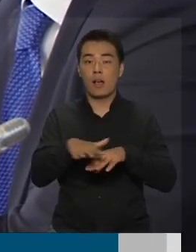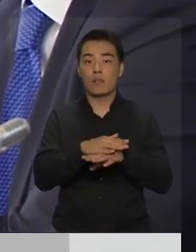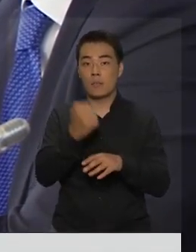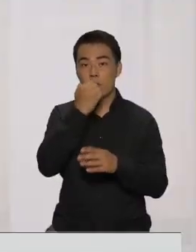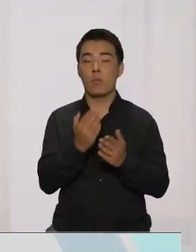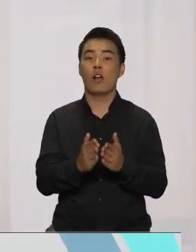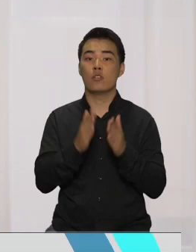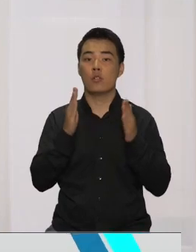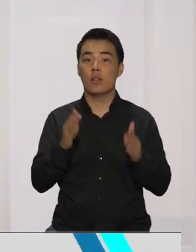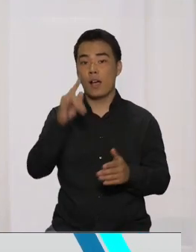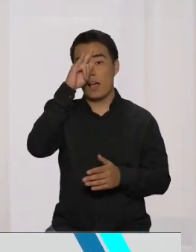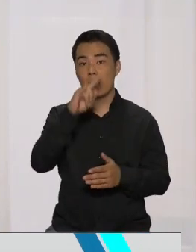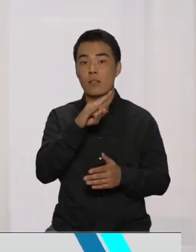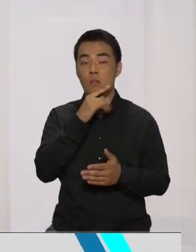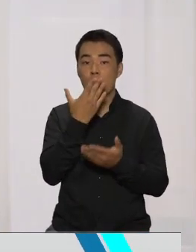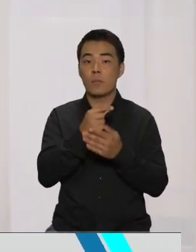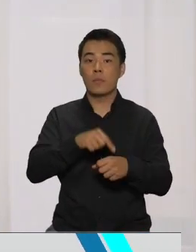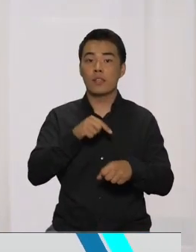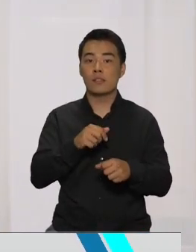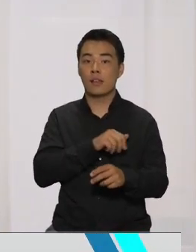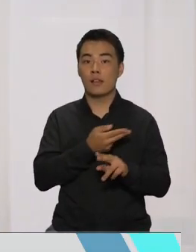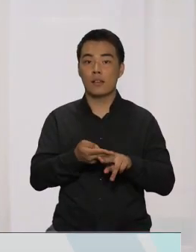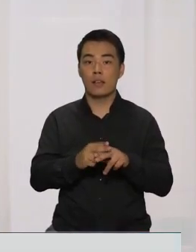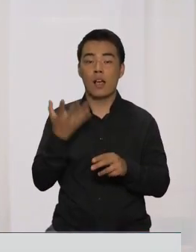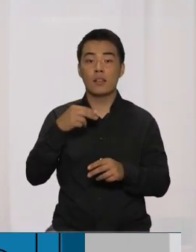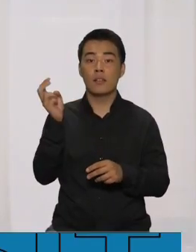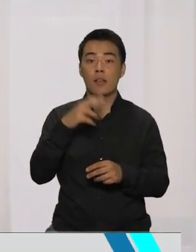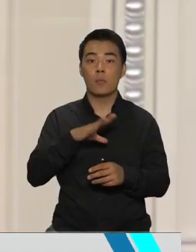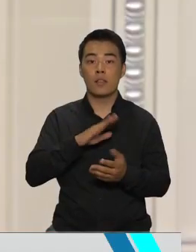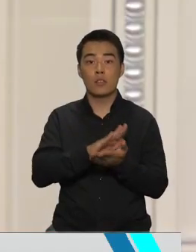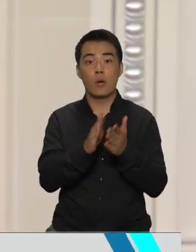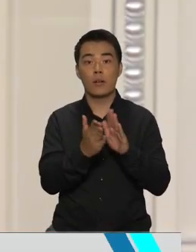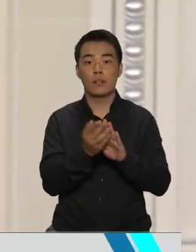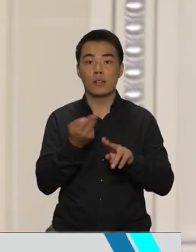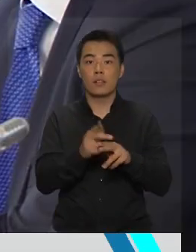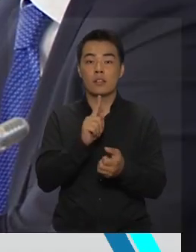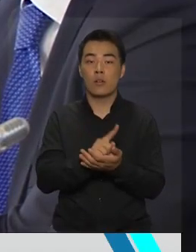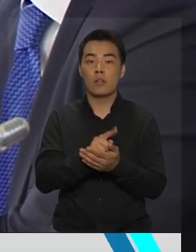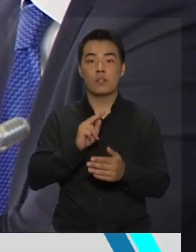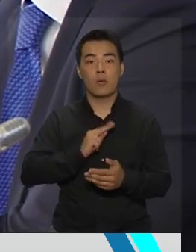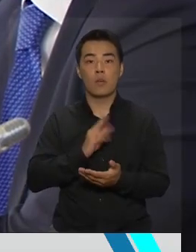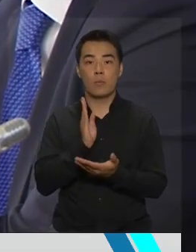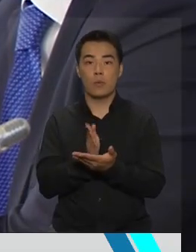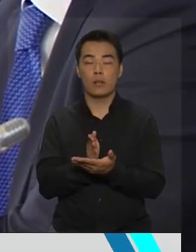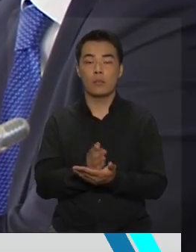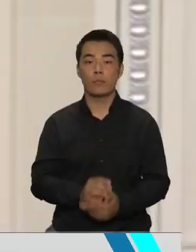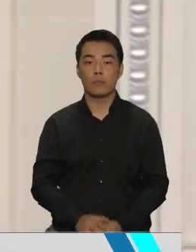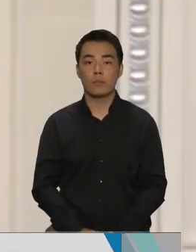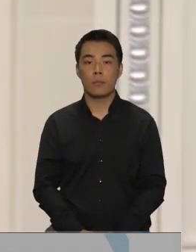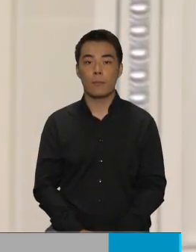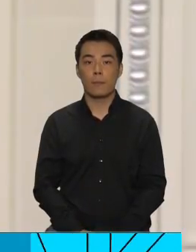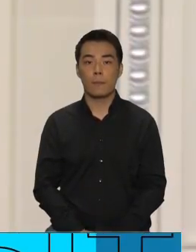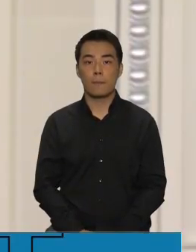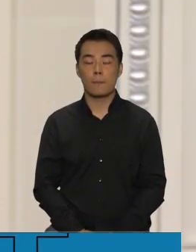алғысымыз шексіз. Қазақстан өз тарапынан сіздің алдыңғы сапарыңыз кезінде өзара келіскен барлық міндеттемені орындап жатыр. Весьма признательны